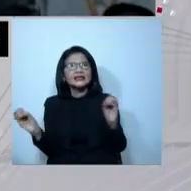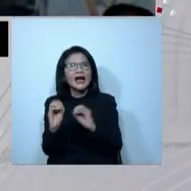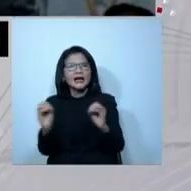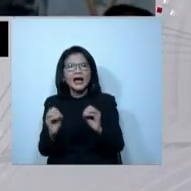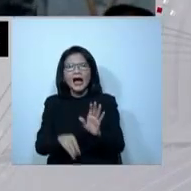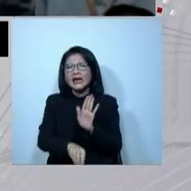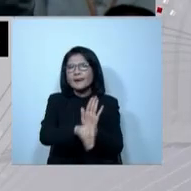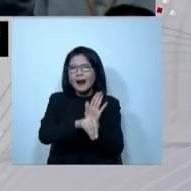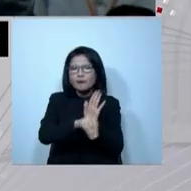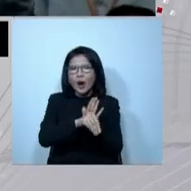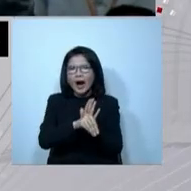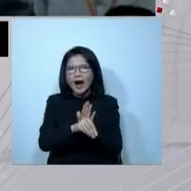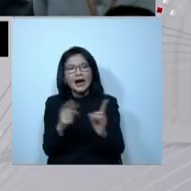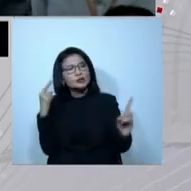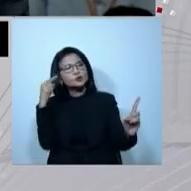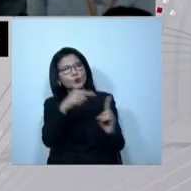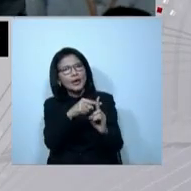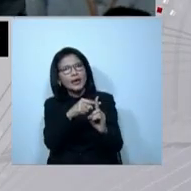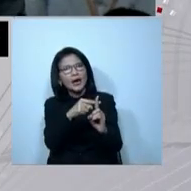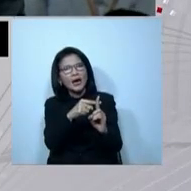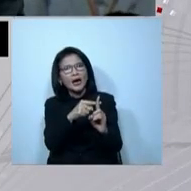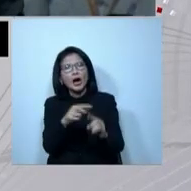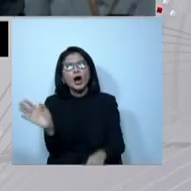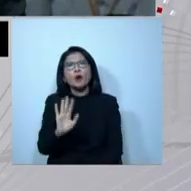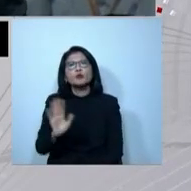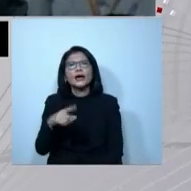bagaimana menjamin pertanyaan-pertanyaan dari panelis tidak bocor, Pak Rudy?